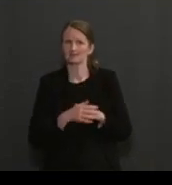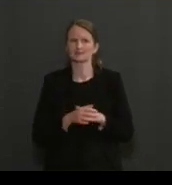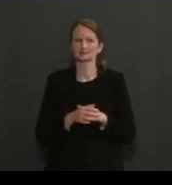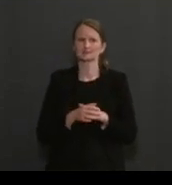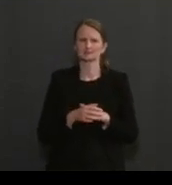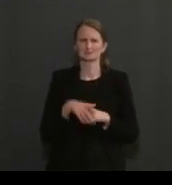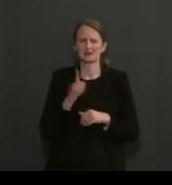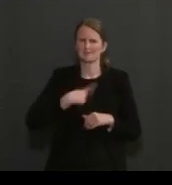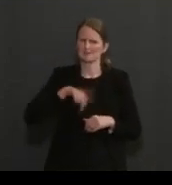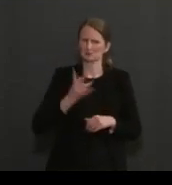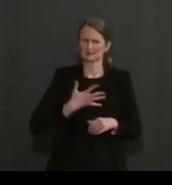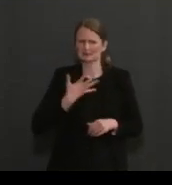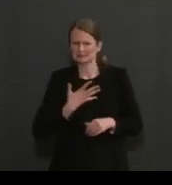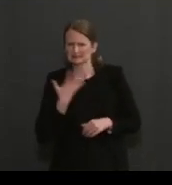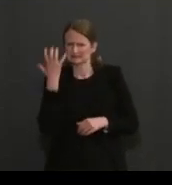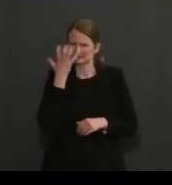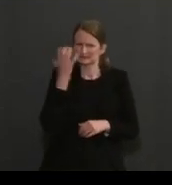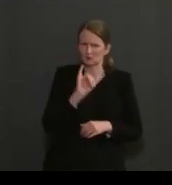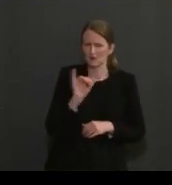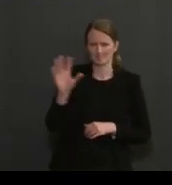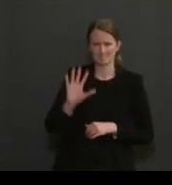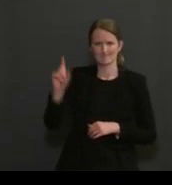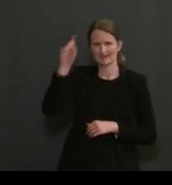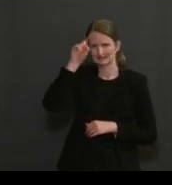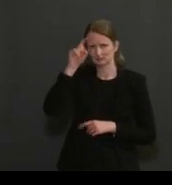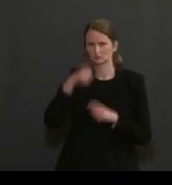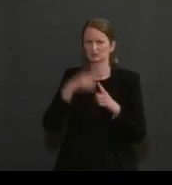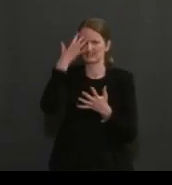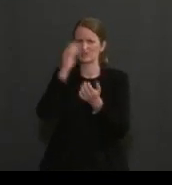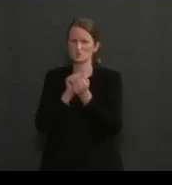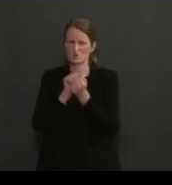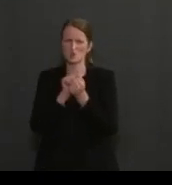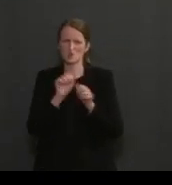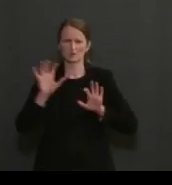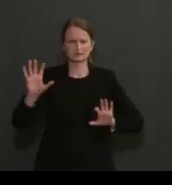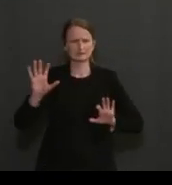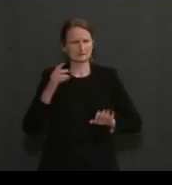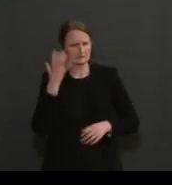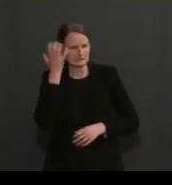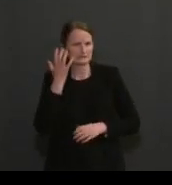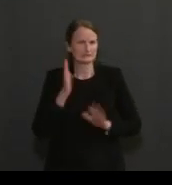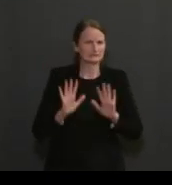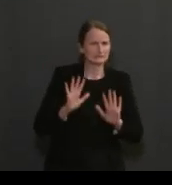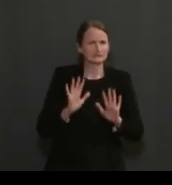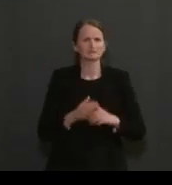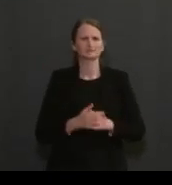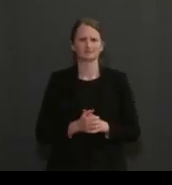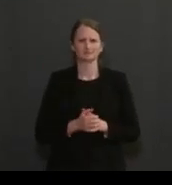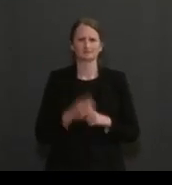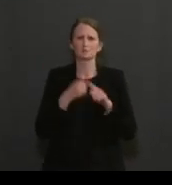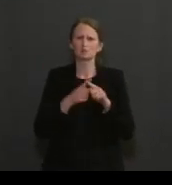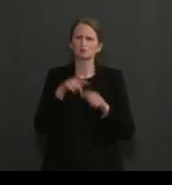de Liège et dans la province du Hainaut, sachant qu'en Flandre orientale, des problèmes se posent